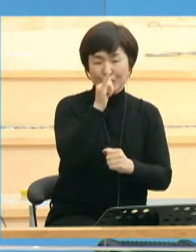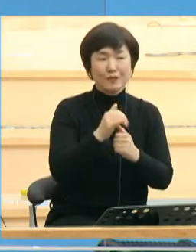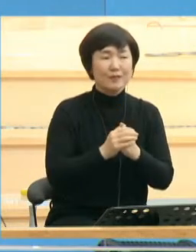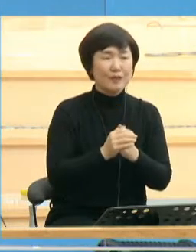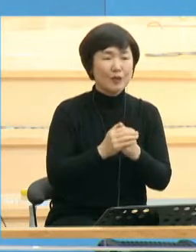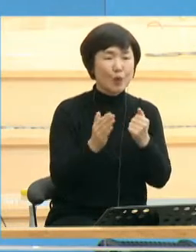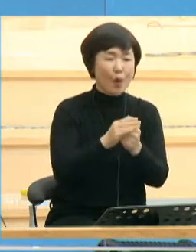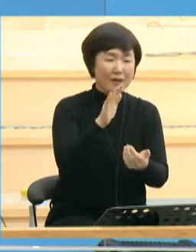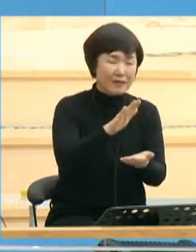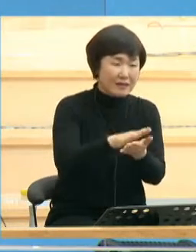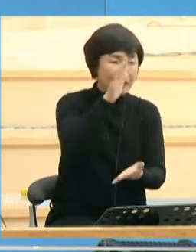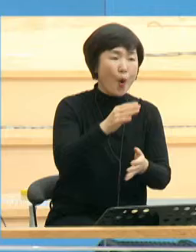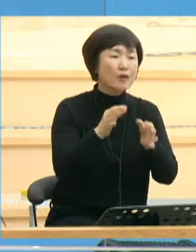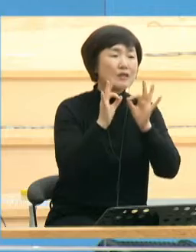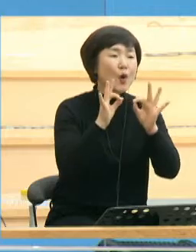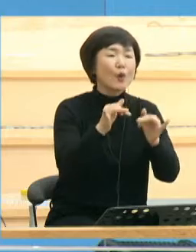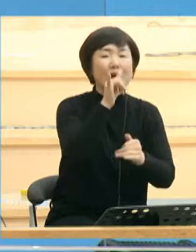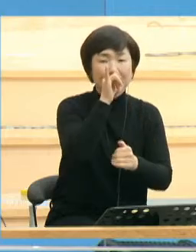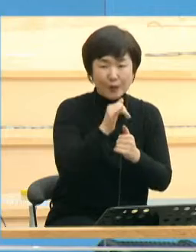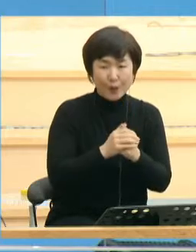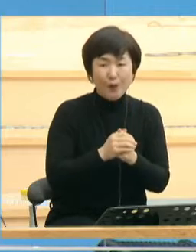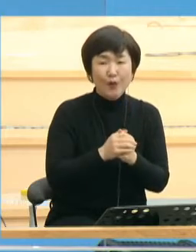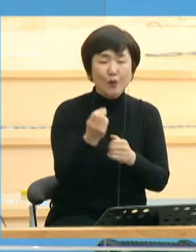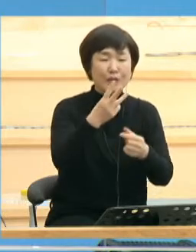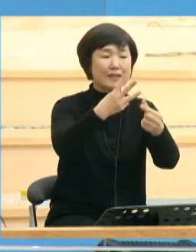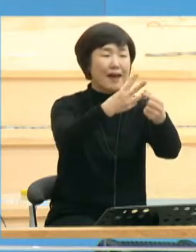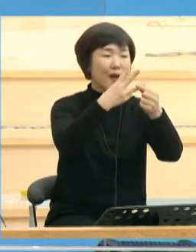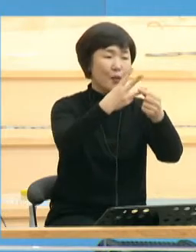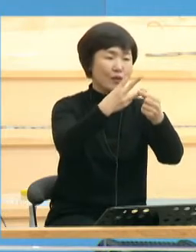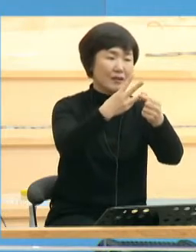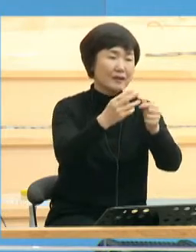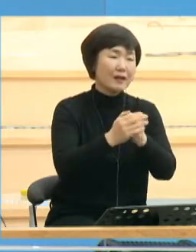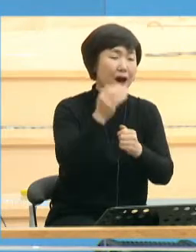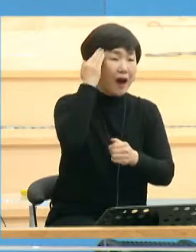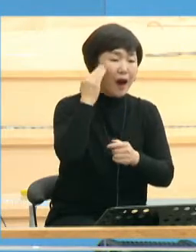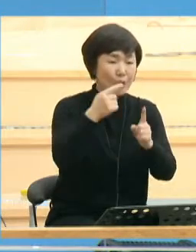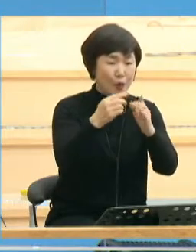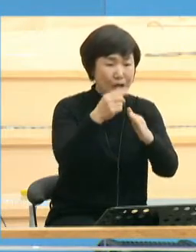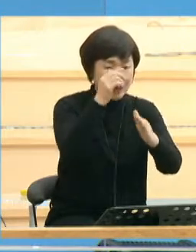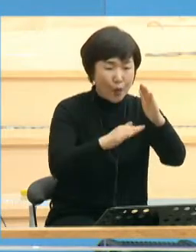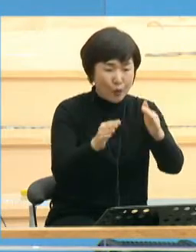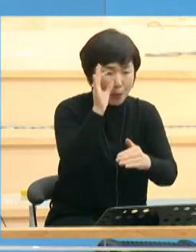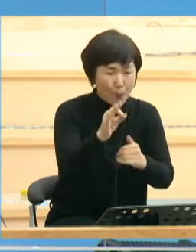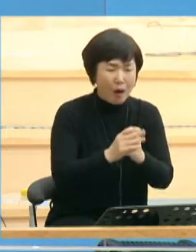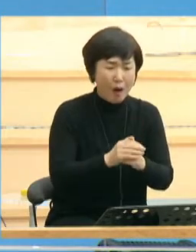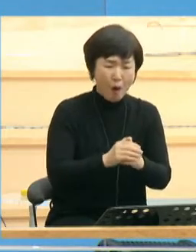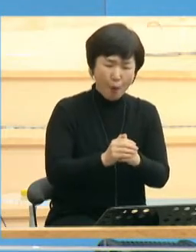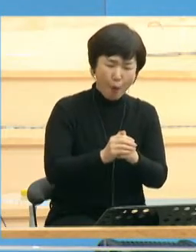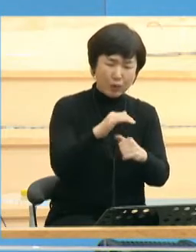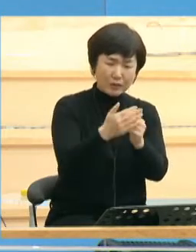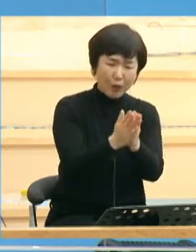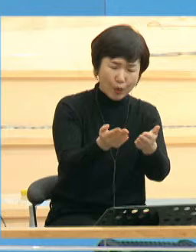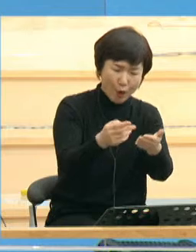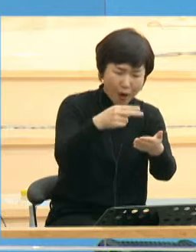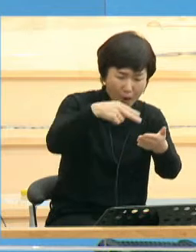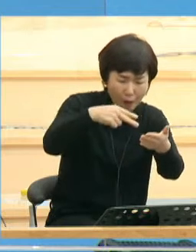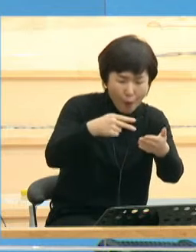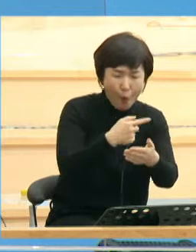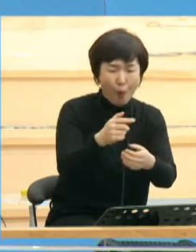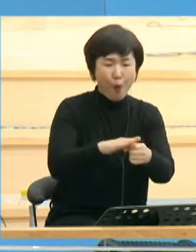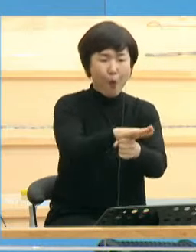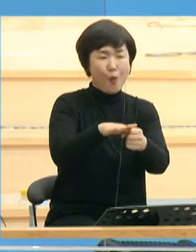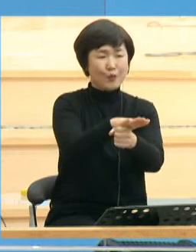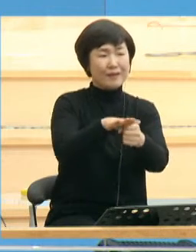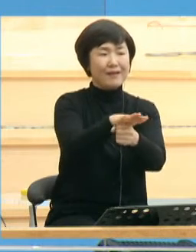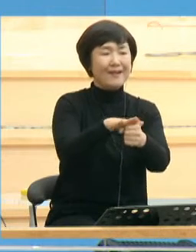전도가 있다 세번째로 뭐냐 한국교회 성도들은 모든 성도들이 성경을 뭐라도 사랑합니다